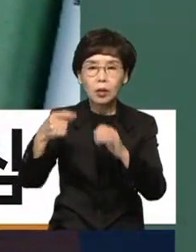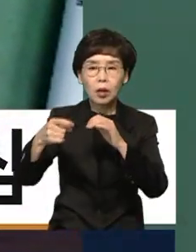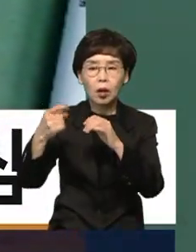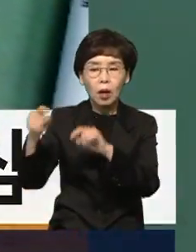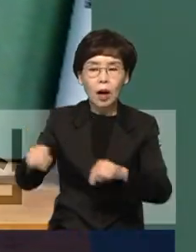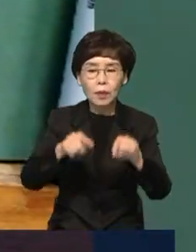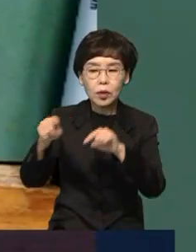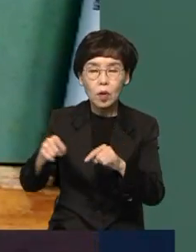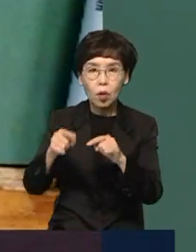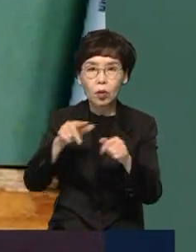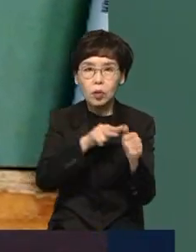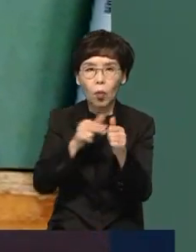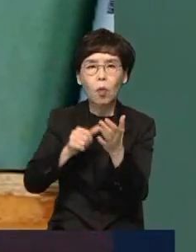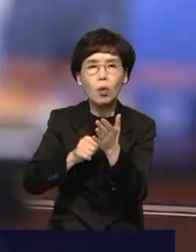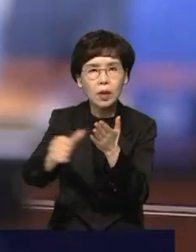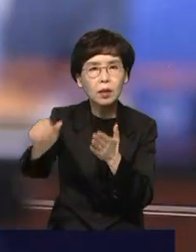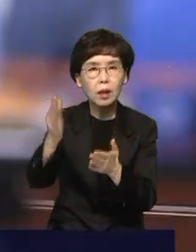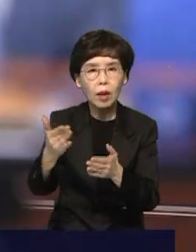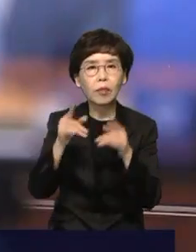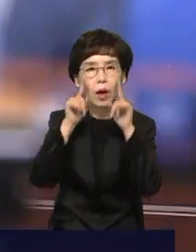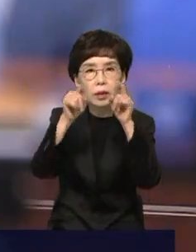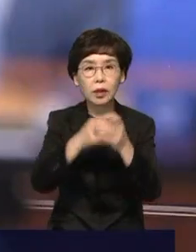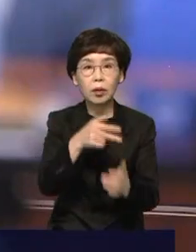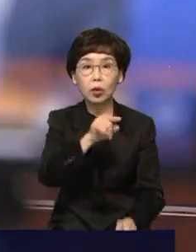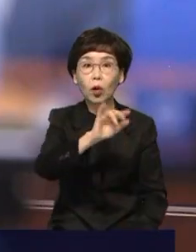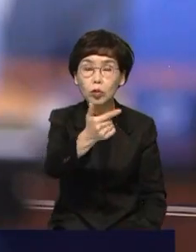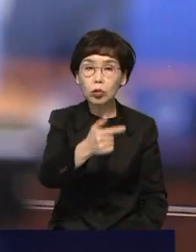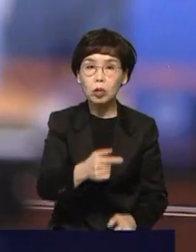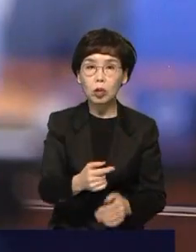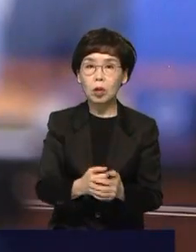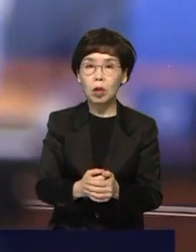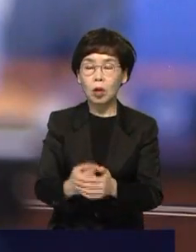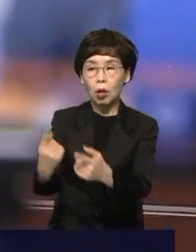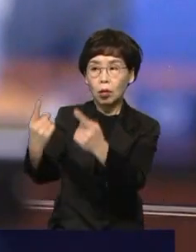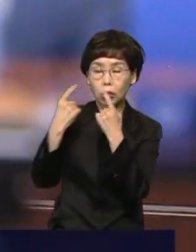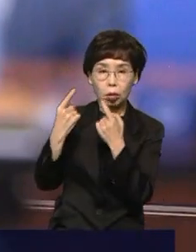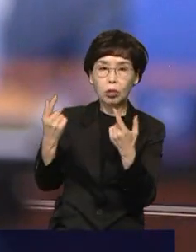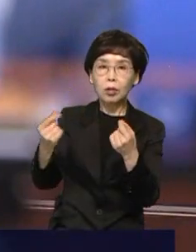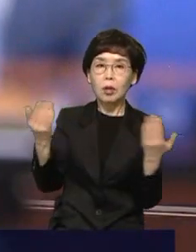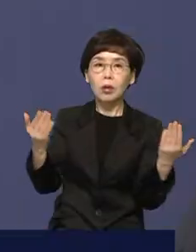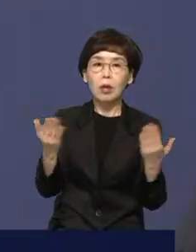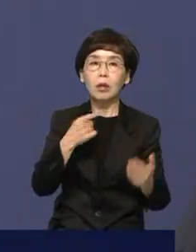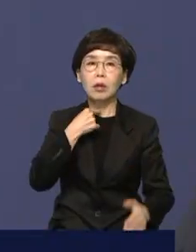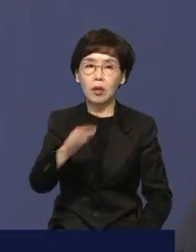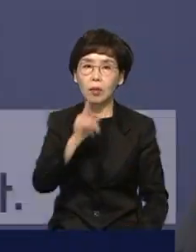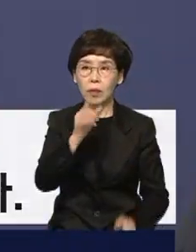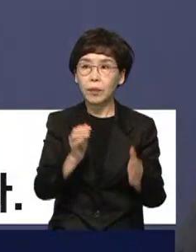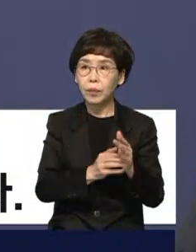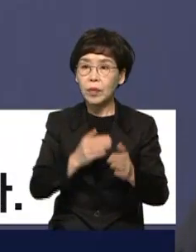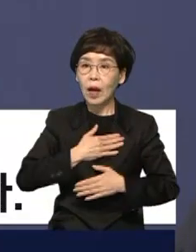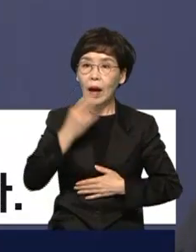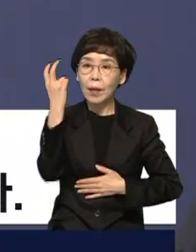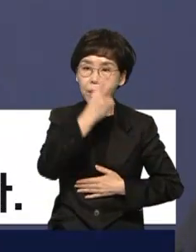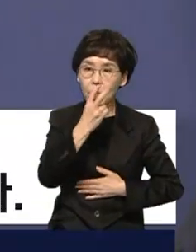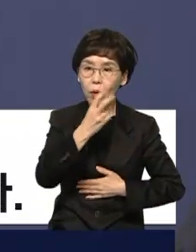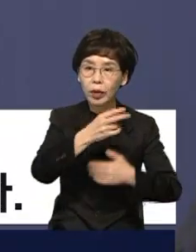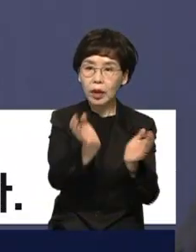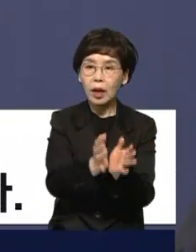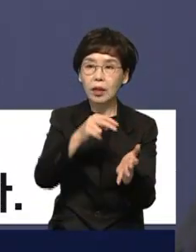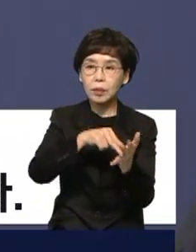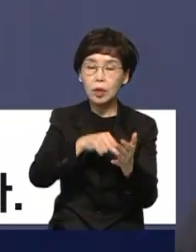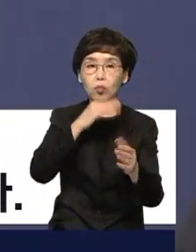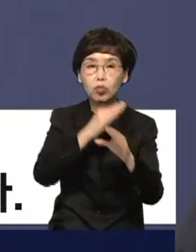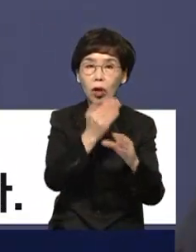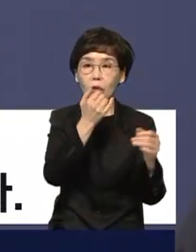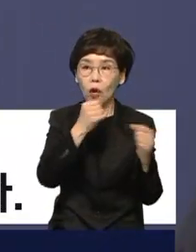삭제된 걸로 의심하고 있습니다. 서 전 실장은 의혹을 줄곧 부인해왔습니다. 안보기관 입장에서는 월북이라고